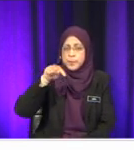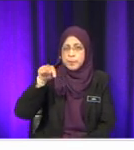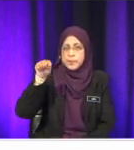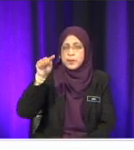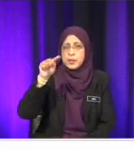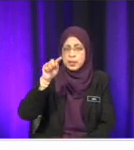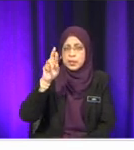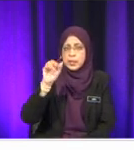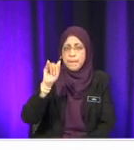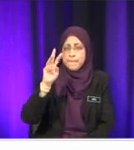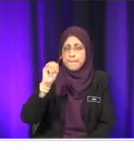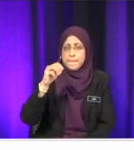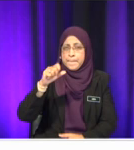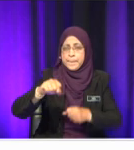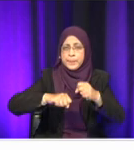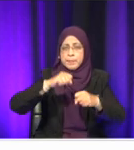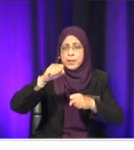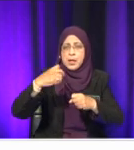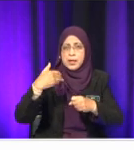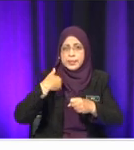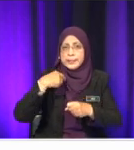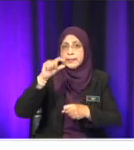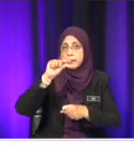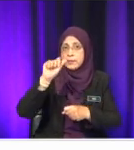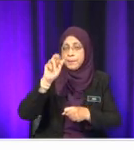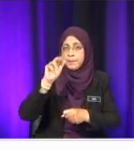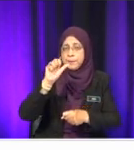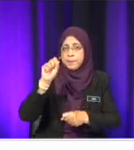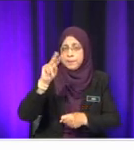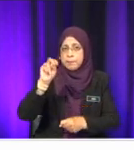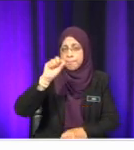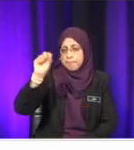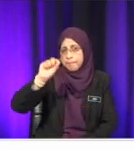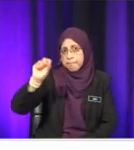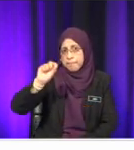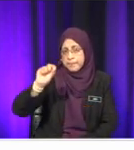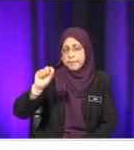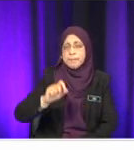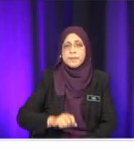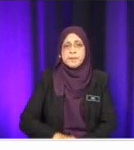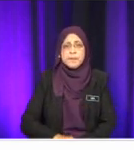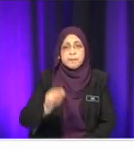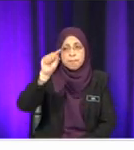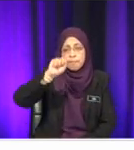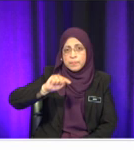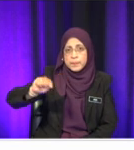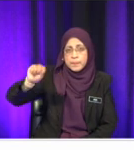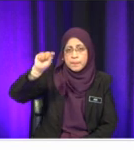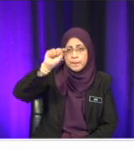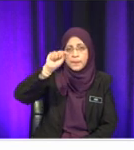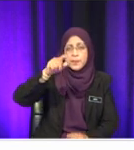krim itu itupun garis sains ciri-ciri garisan Kemudian untuk prinsip DKI